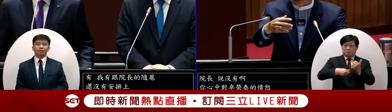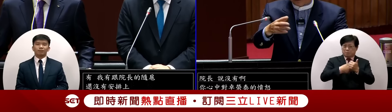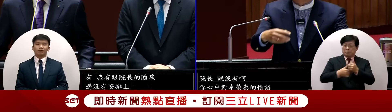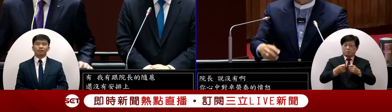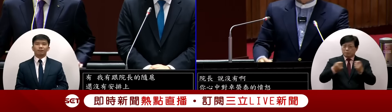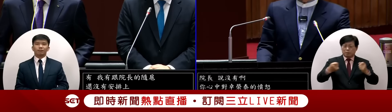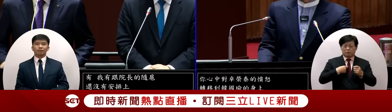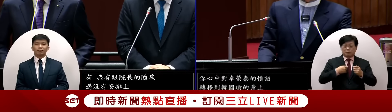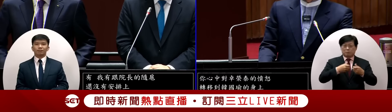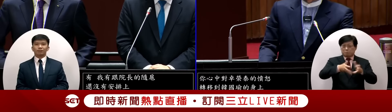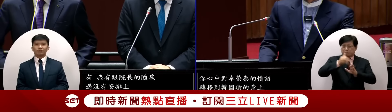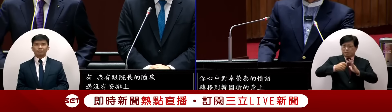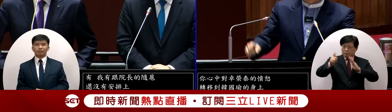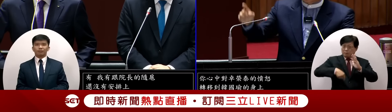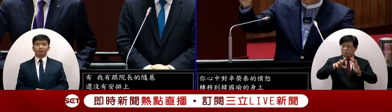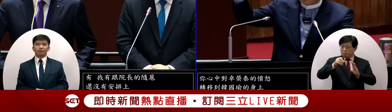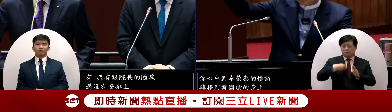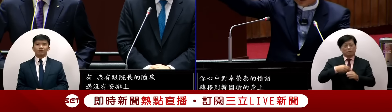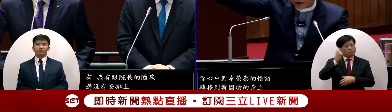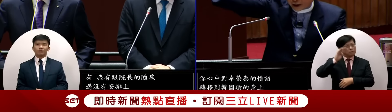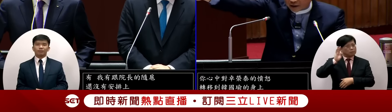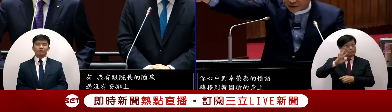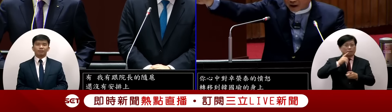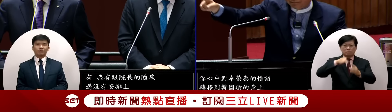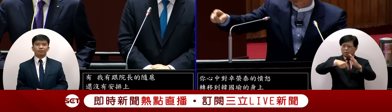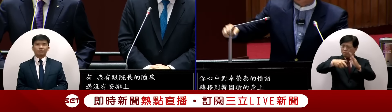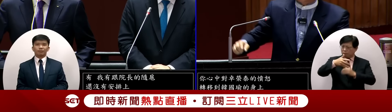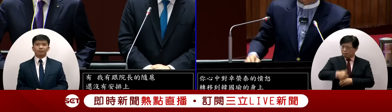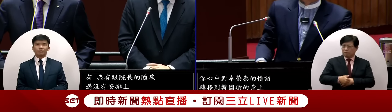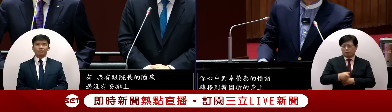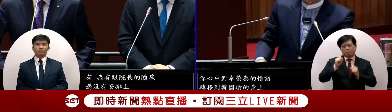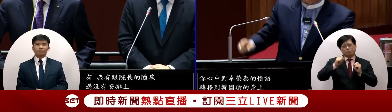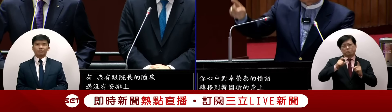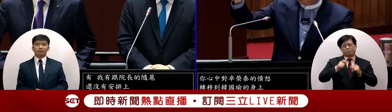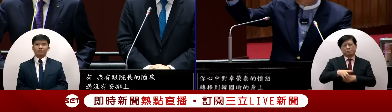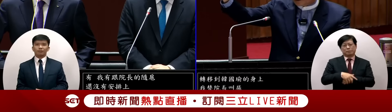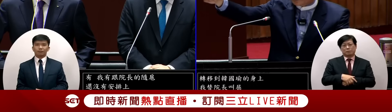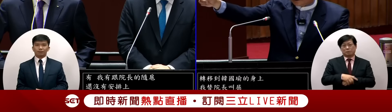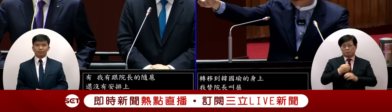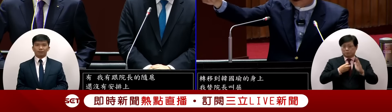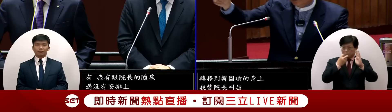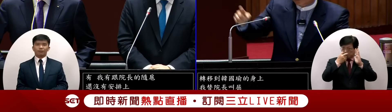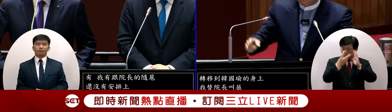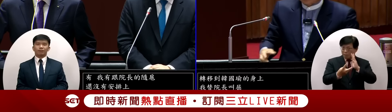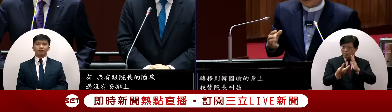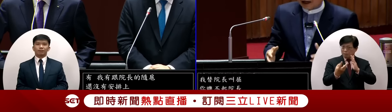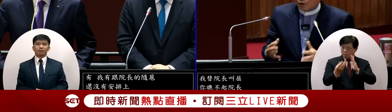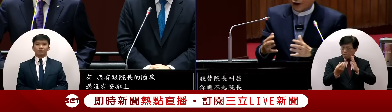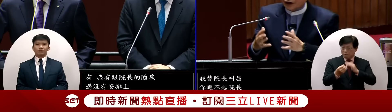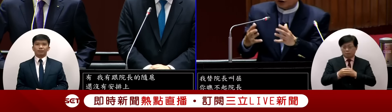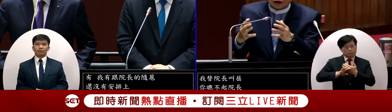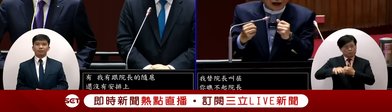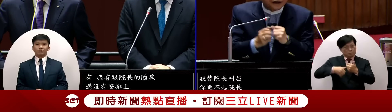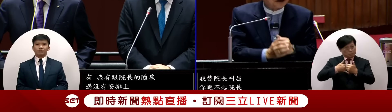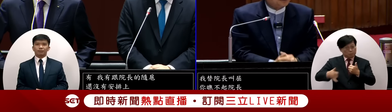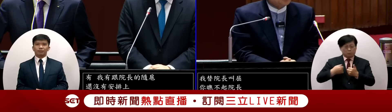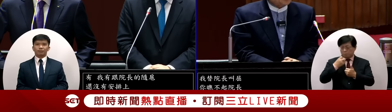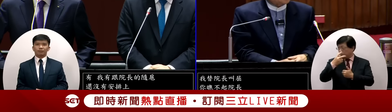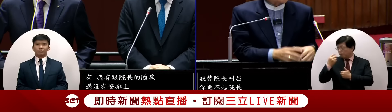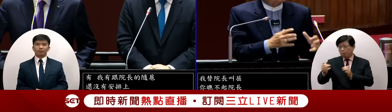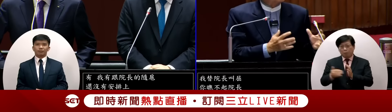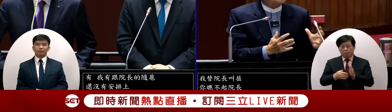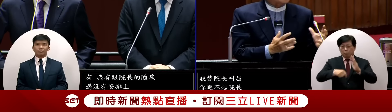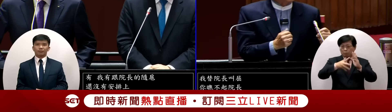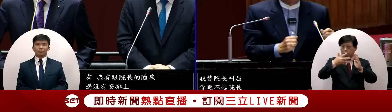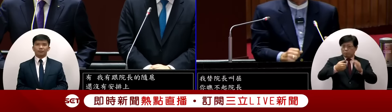部长来不来我都无所谓。但是他是院长不一样，你不去院长看，其他委员你都去看了，